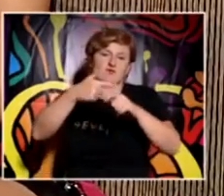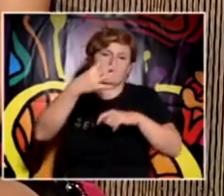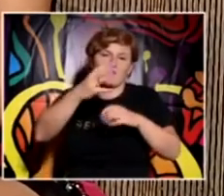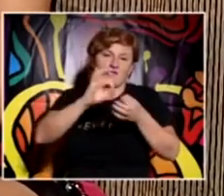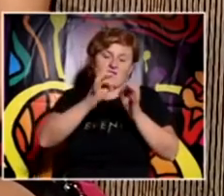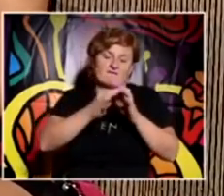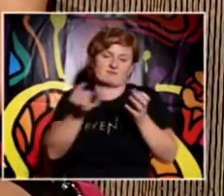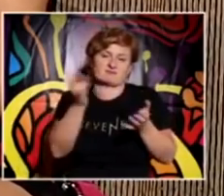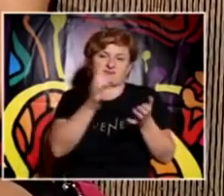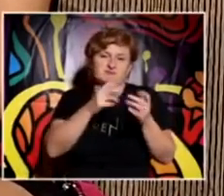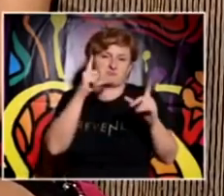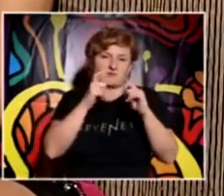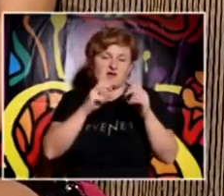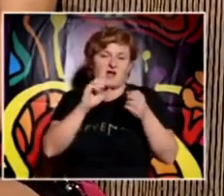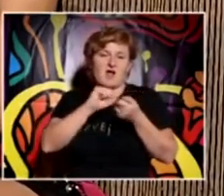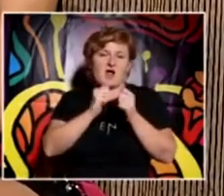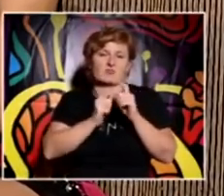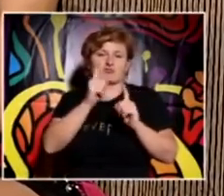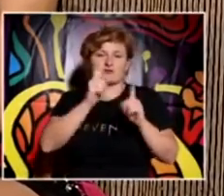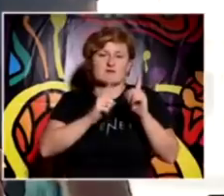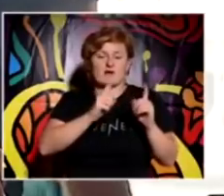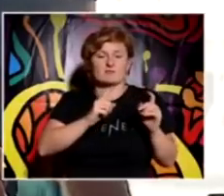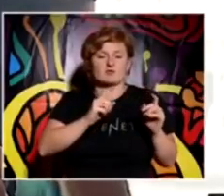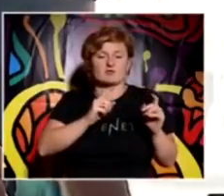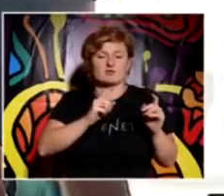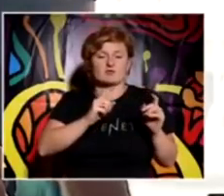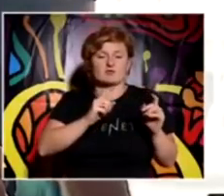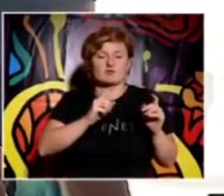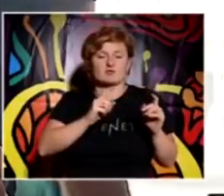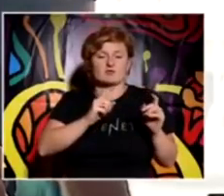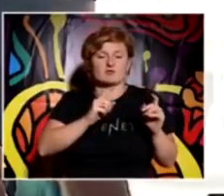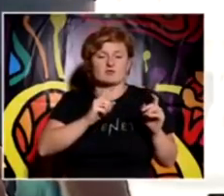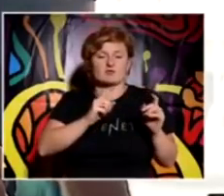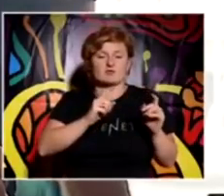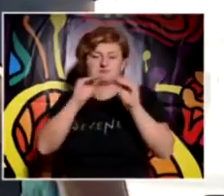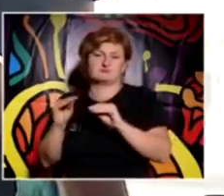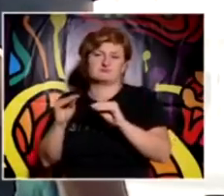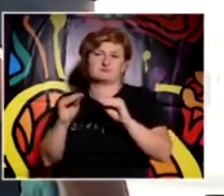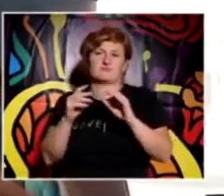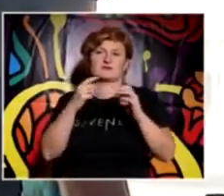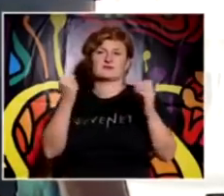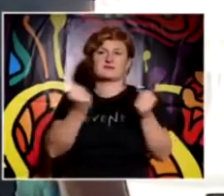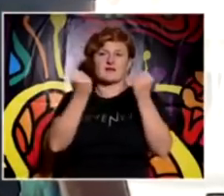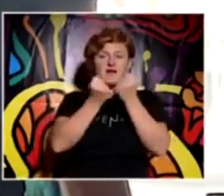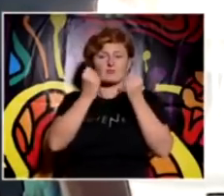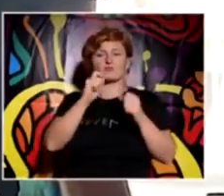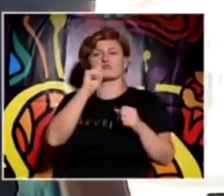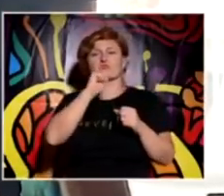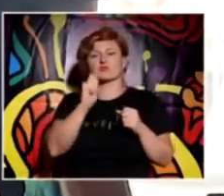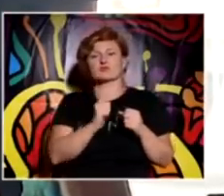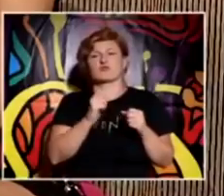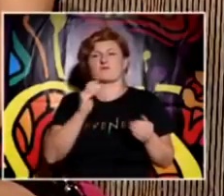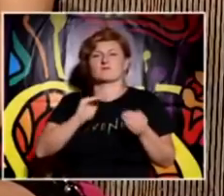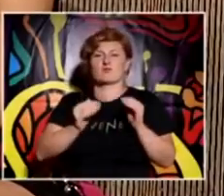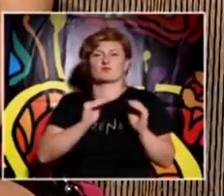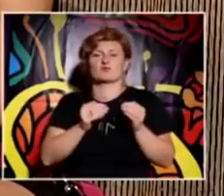24, albo czasami jest tak, że w ogóle coś przyciągamy na drugi dzień, jak już nie ma szans, ale staramy się w ogóle podróżować w taki sposób,